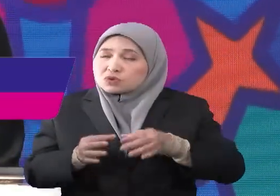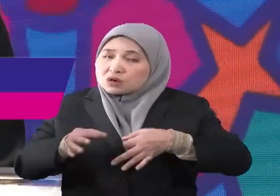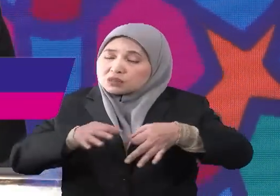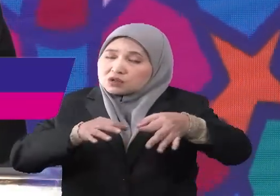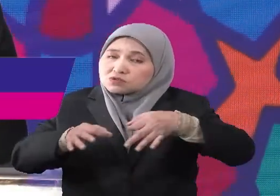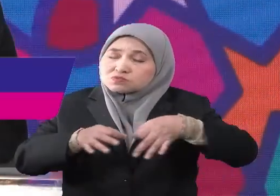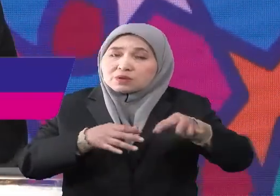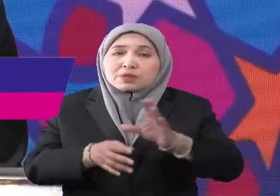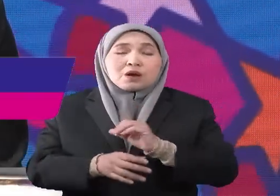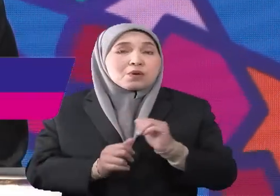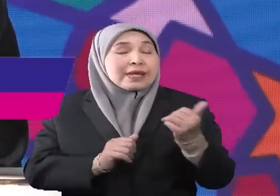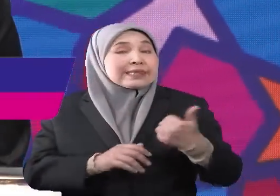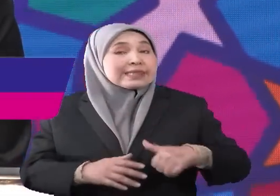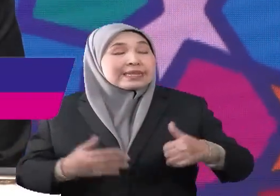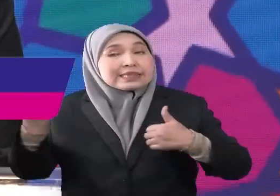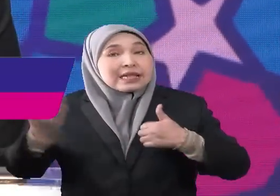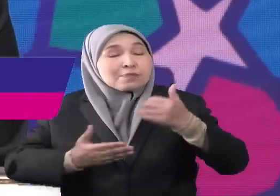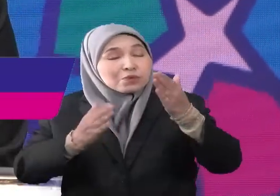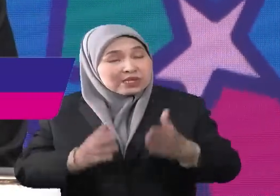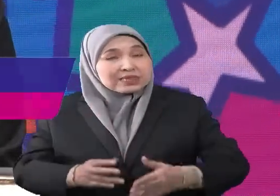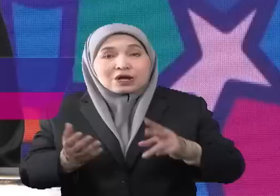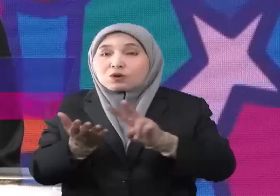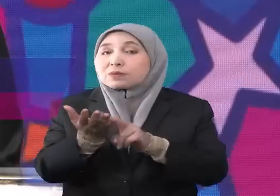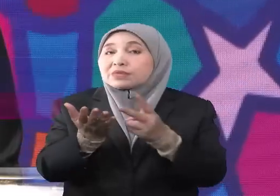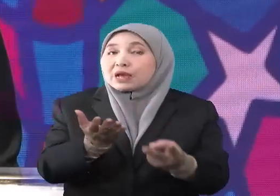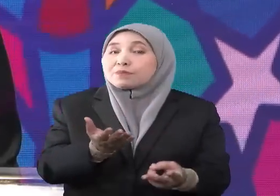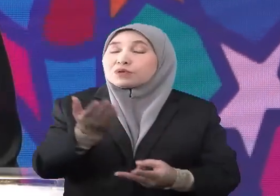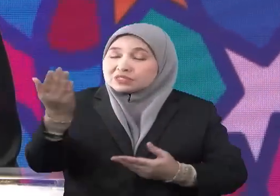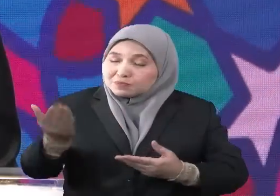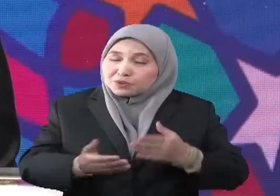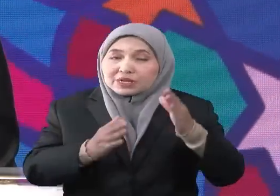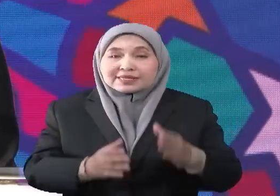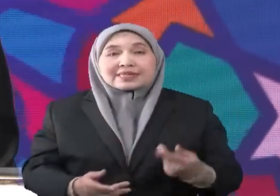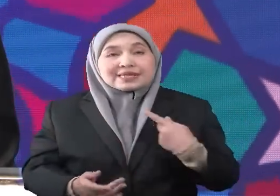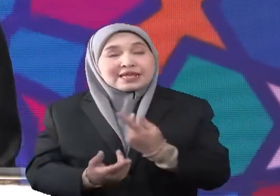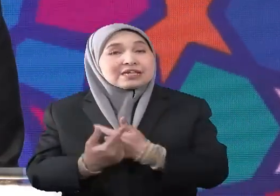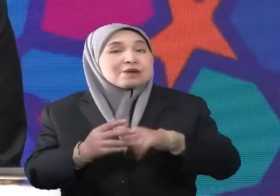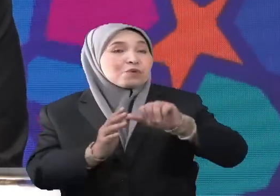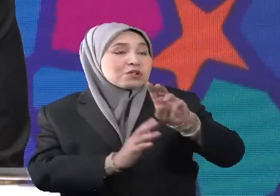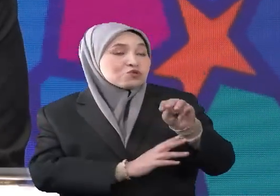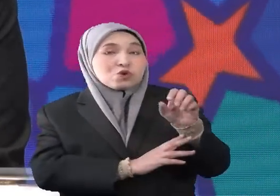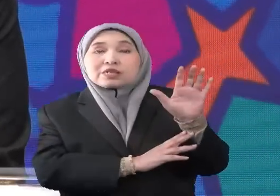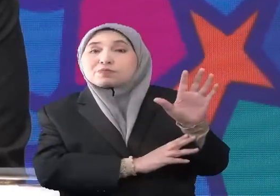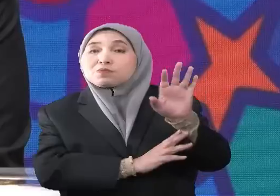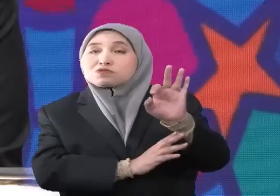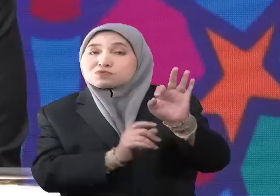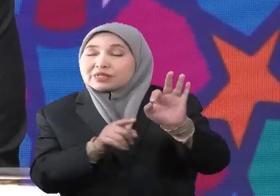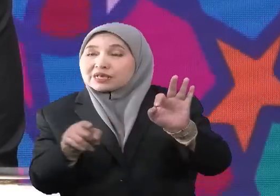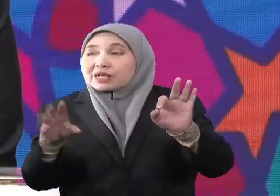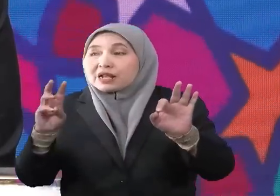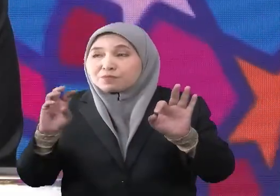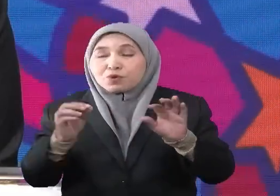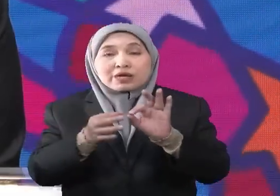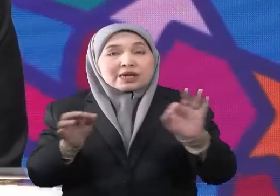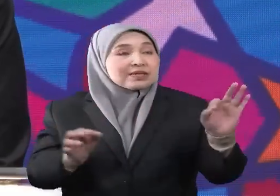oleh tetamu ataupun pentadabur jumputan kita daripada buku surat yang ke-59 hingga 60 ayat